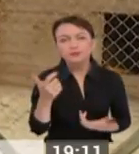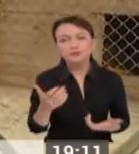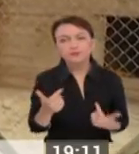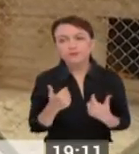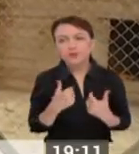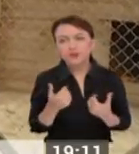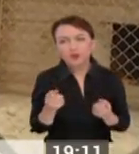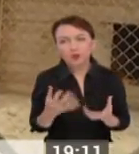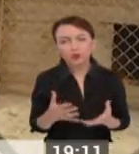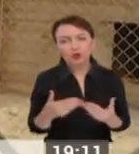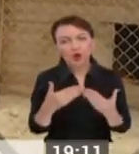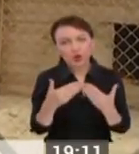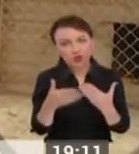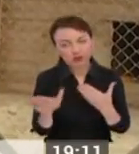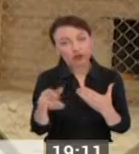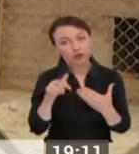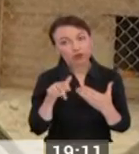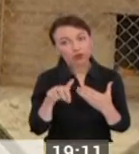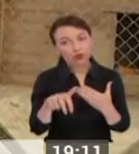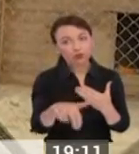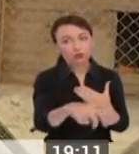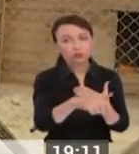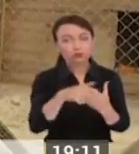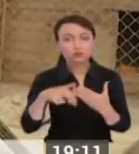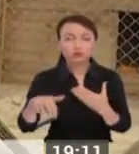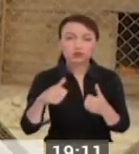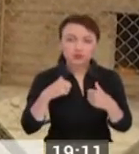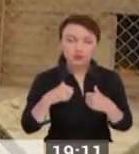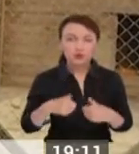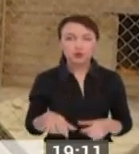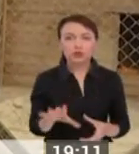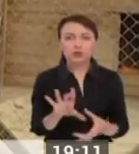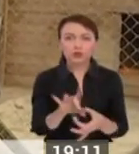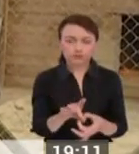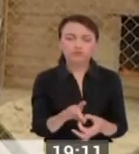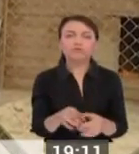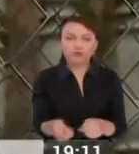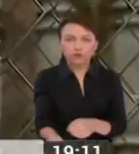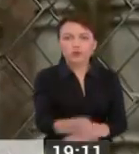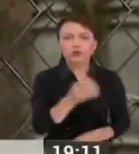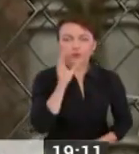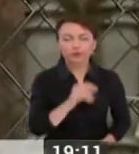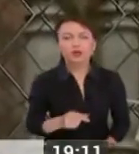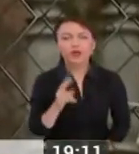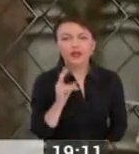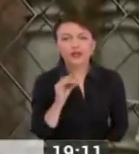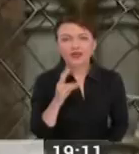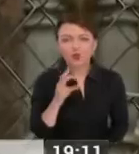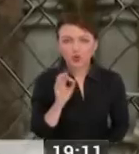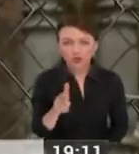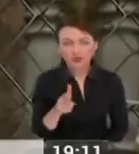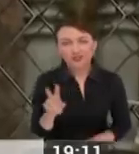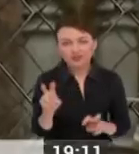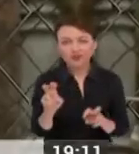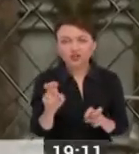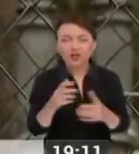відкривав вольєр, він виходив на вулицю спокійно його на поводок. Кінологи чотирилапого